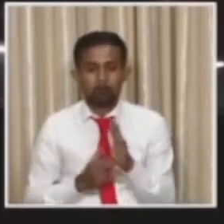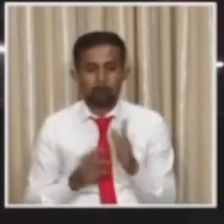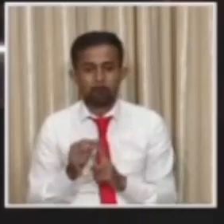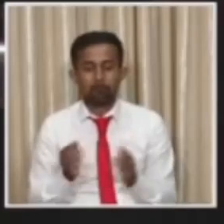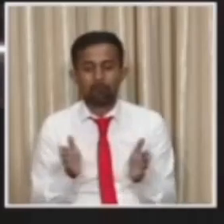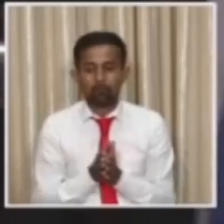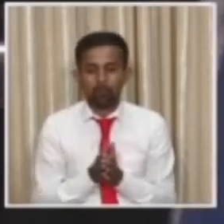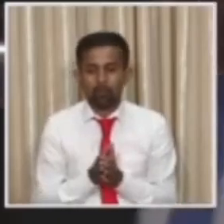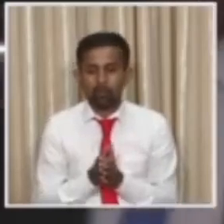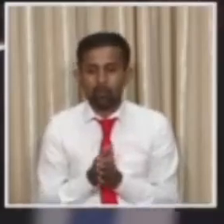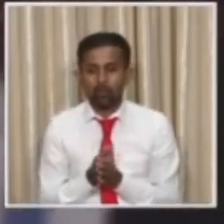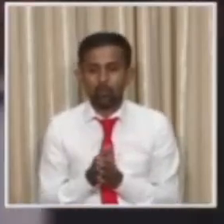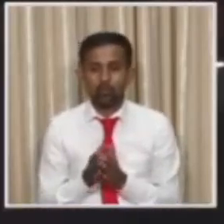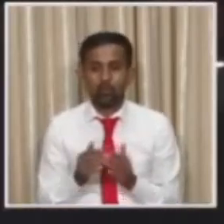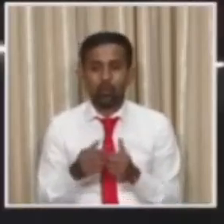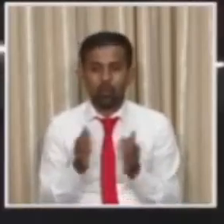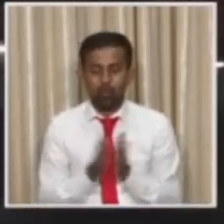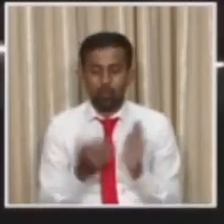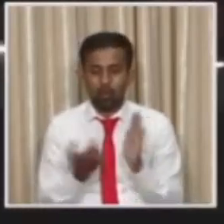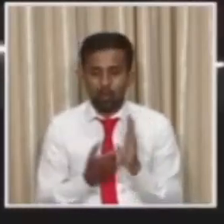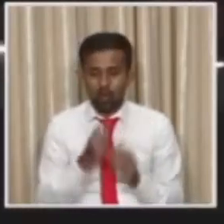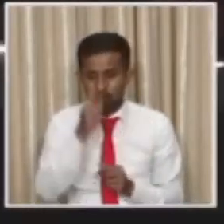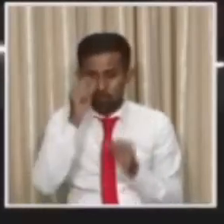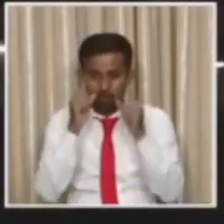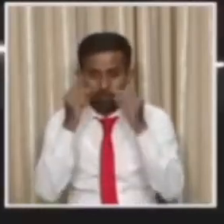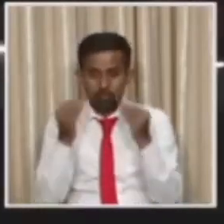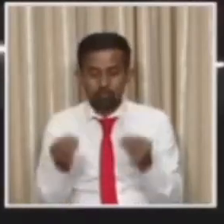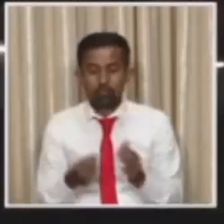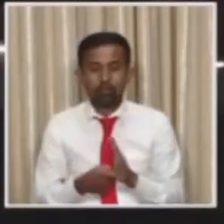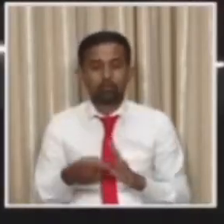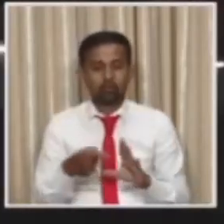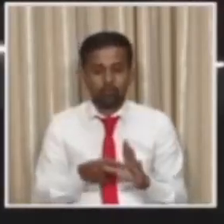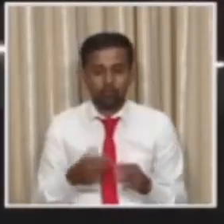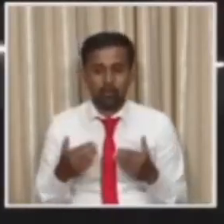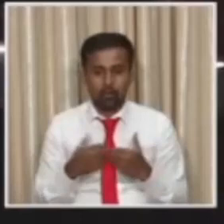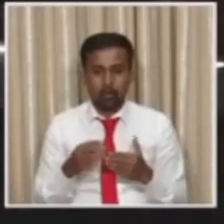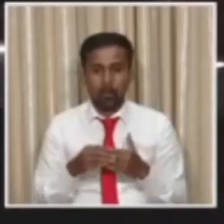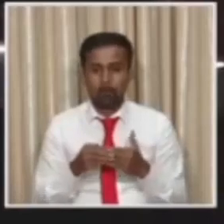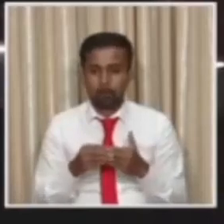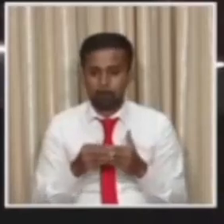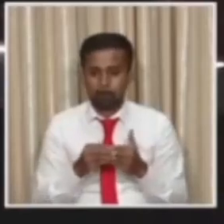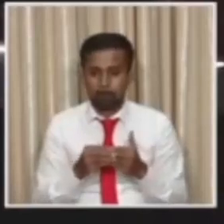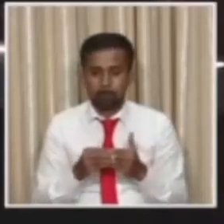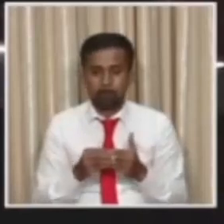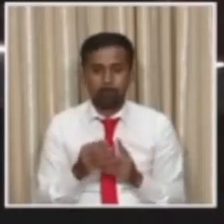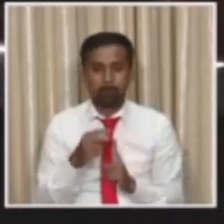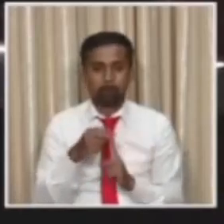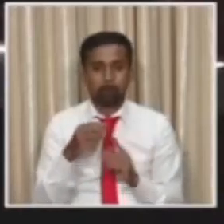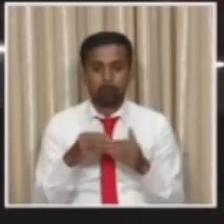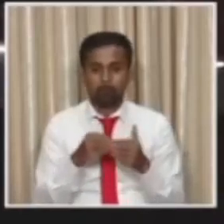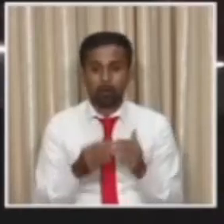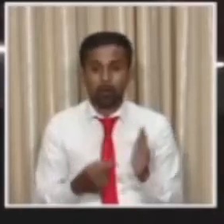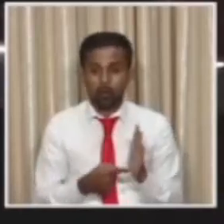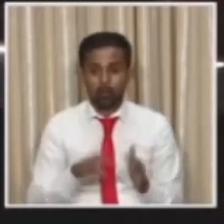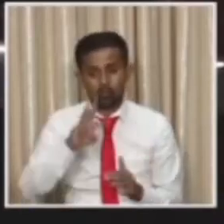මේ සියල්ලම අපේ රමේෂ් පත්‍රන අමාත්‍යතුමාට දැනුවත් කළා. මේක කෙසේ හෝ අපි මේ ප්ලාස්ටික් හැඳි නවත්තලා මේ ටොන්